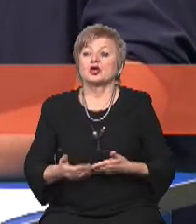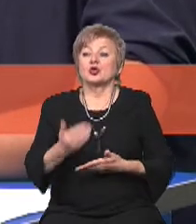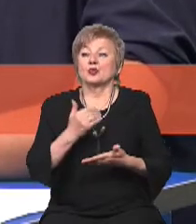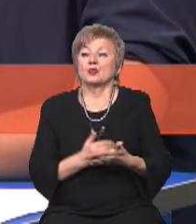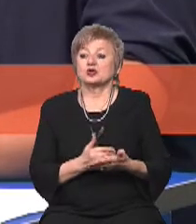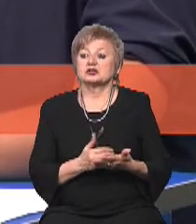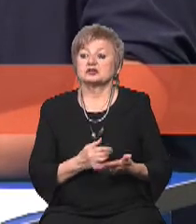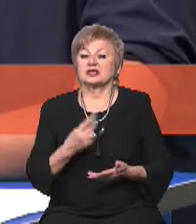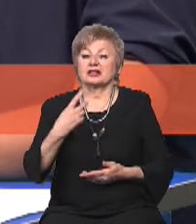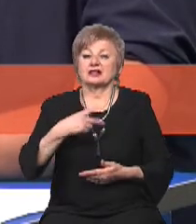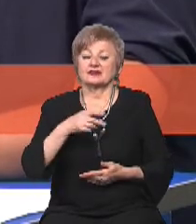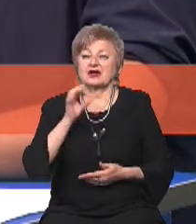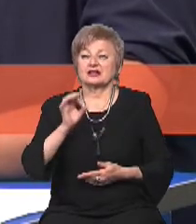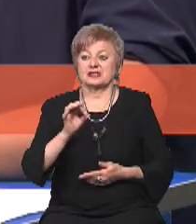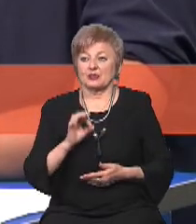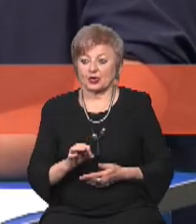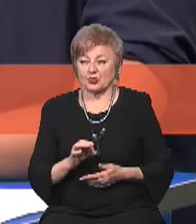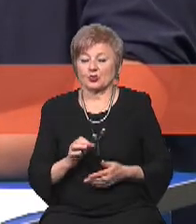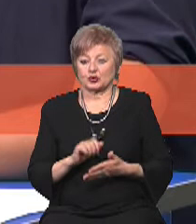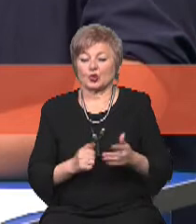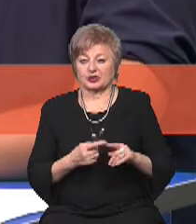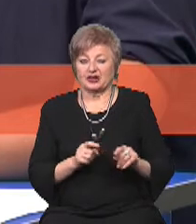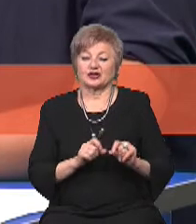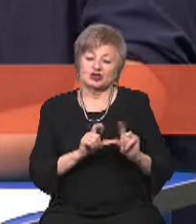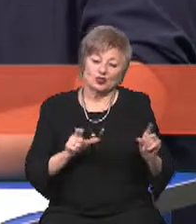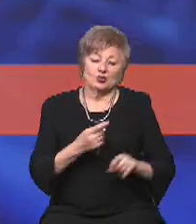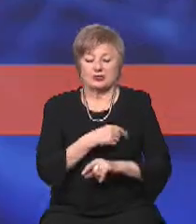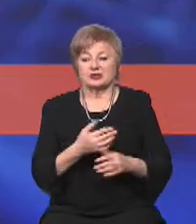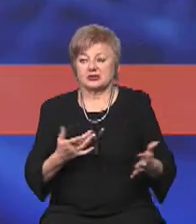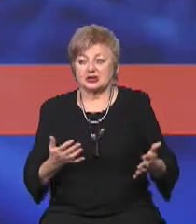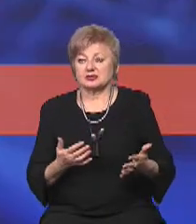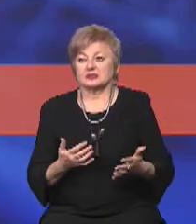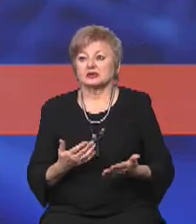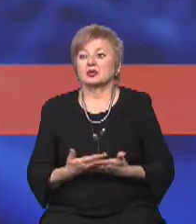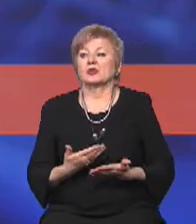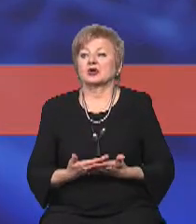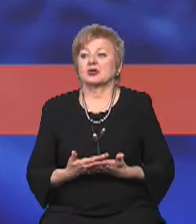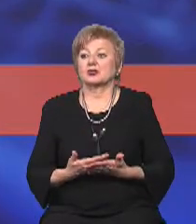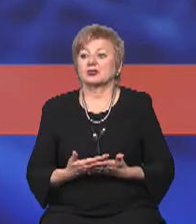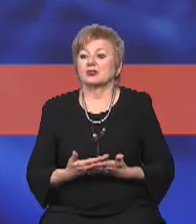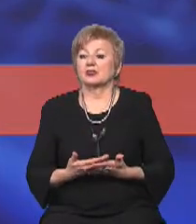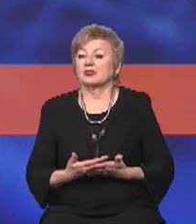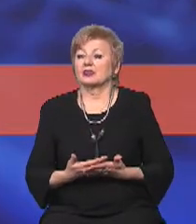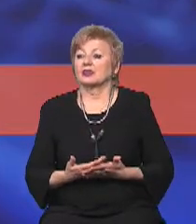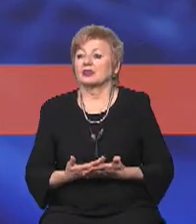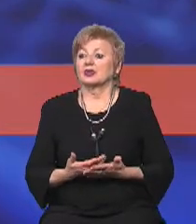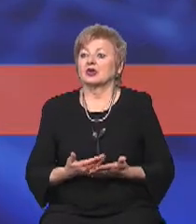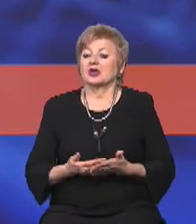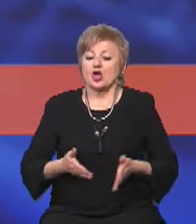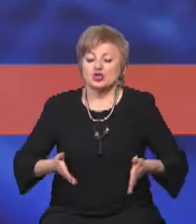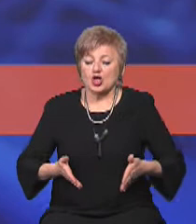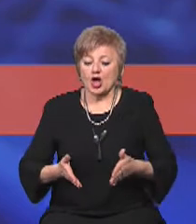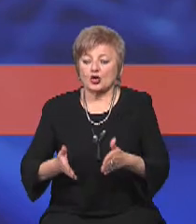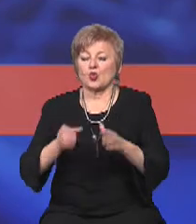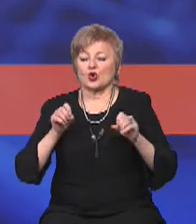це 20% житлово-комунального сектору спрямування. Ну, наприклад, освітлення внутрішньоквартальне, дороги,